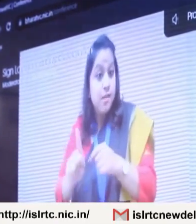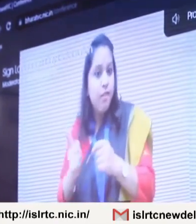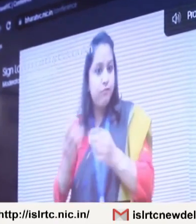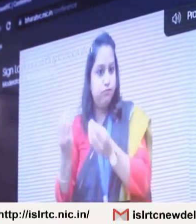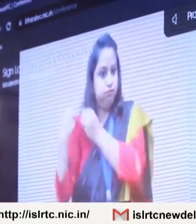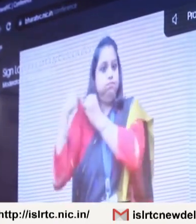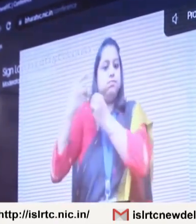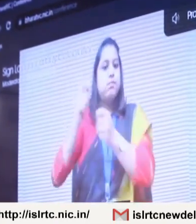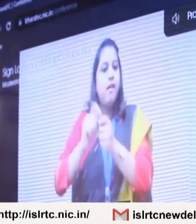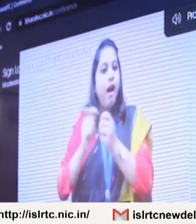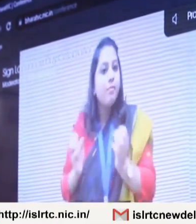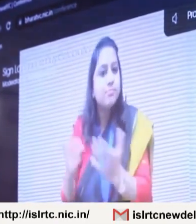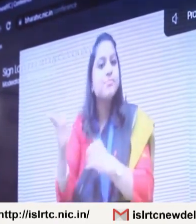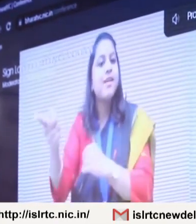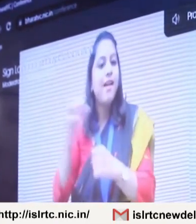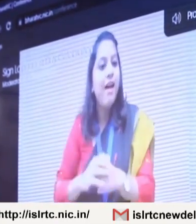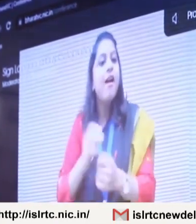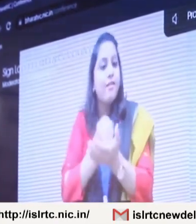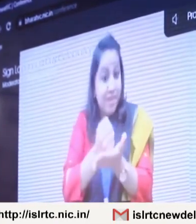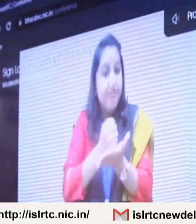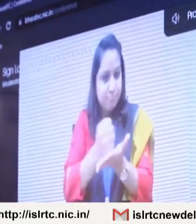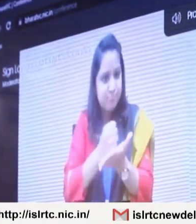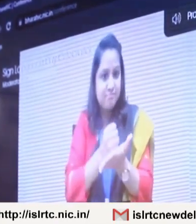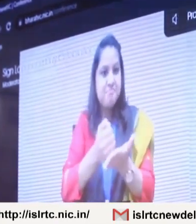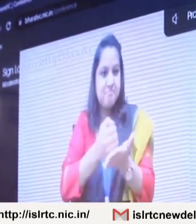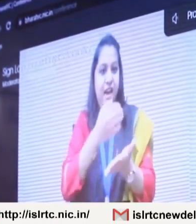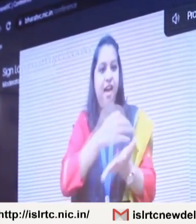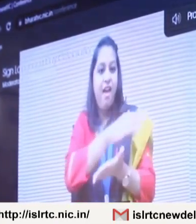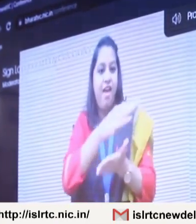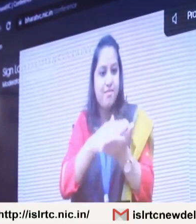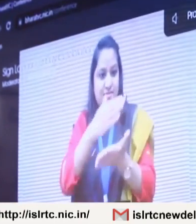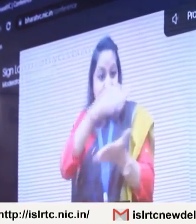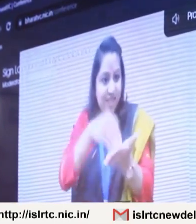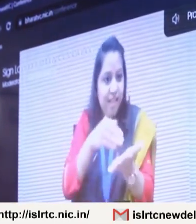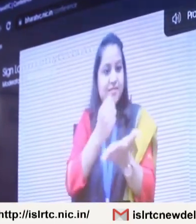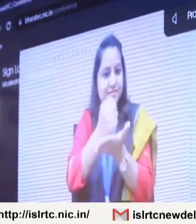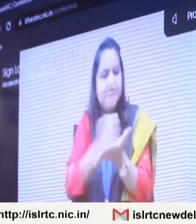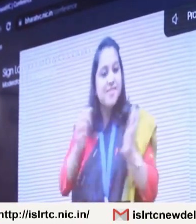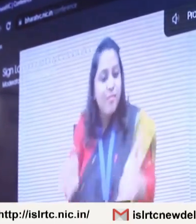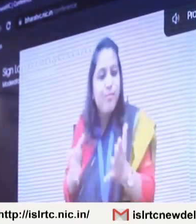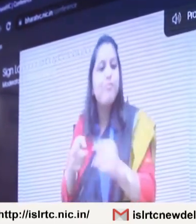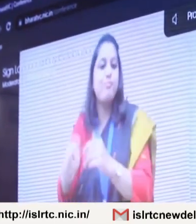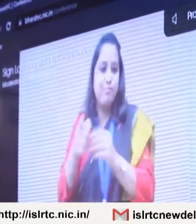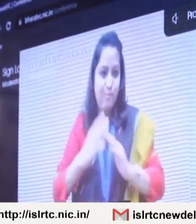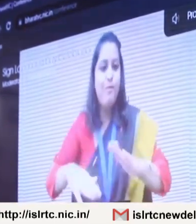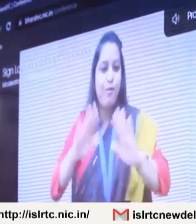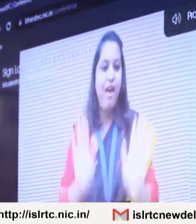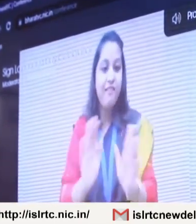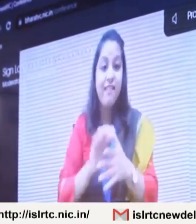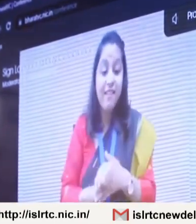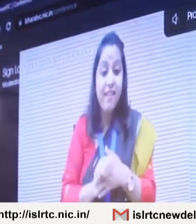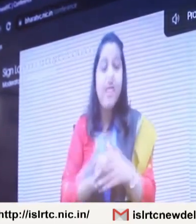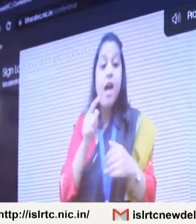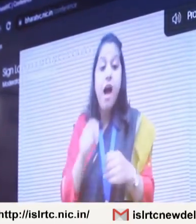एक अच्छा प्रयास वहां से मिल रहे हैं, वहां के प्रोत्साहन मिलने जा रहे हैं। और